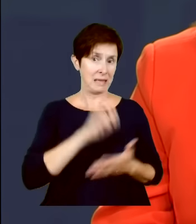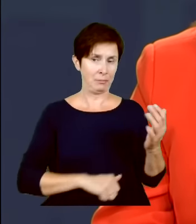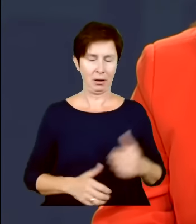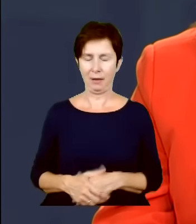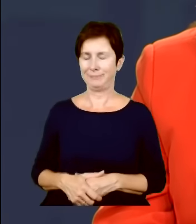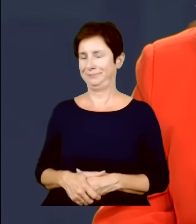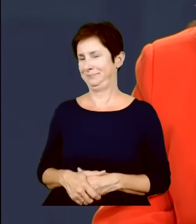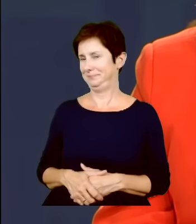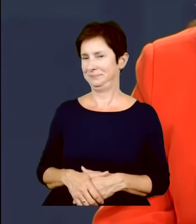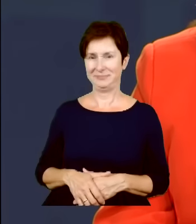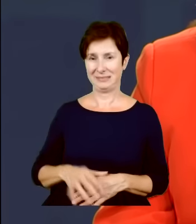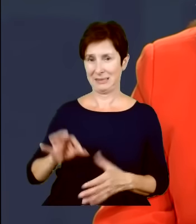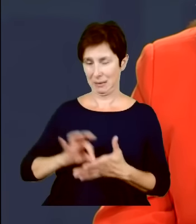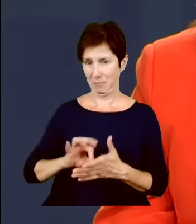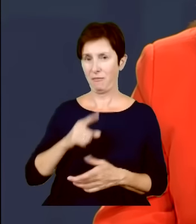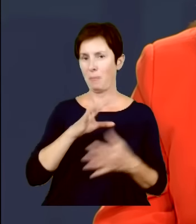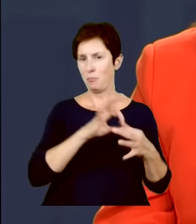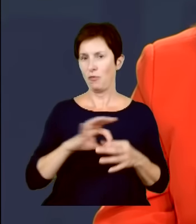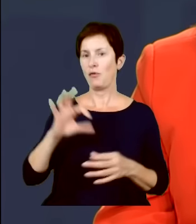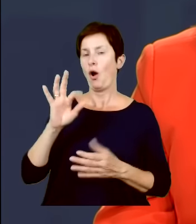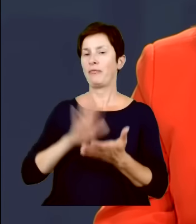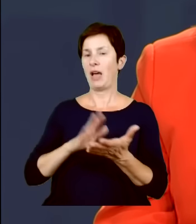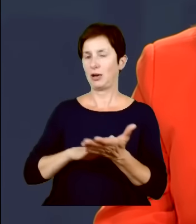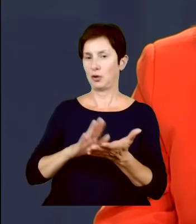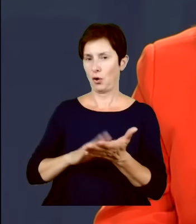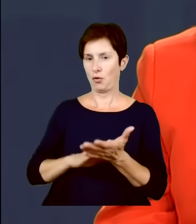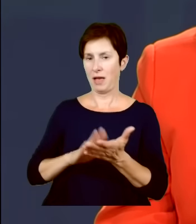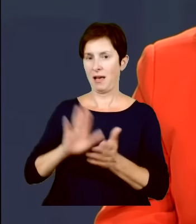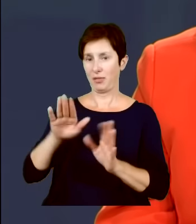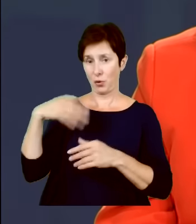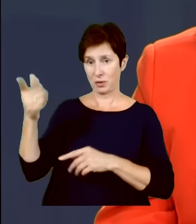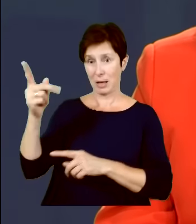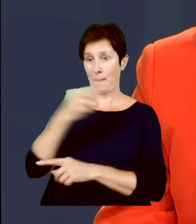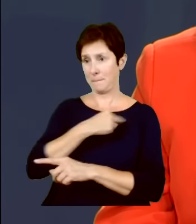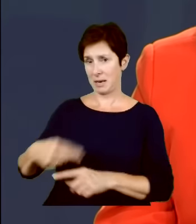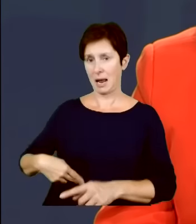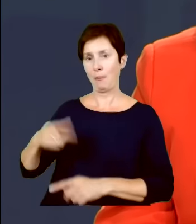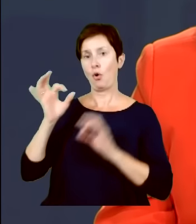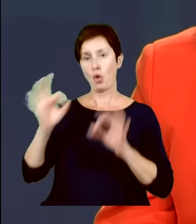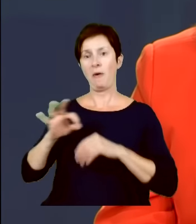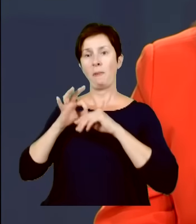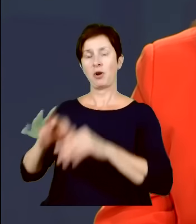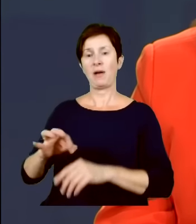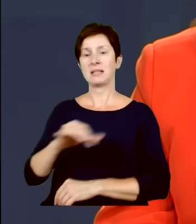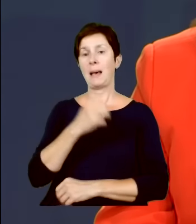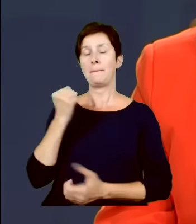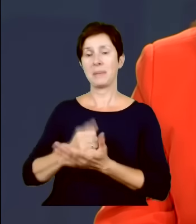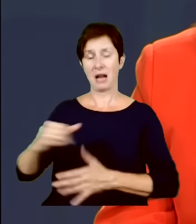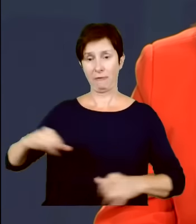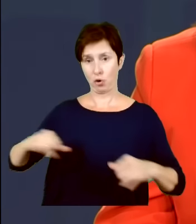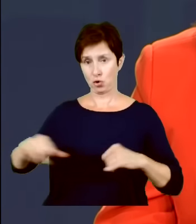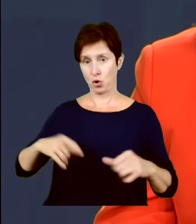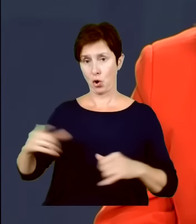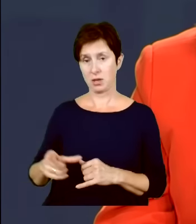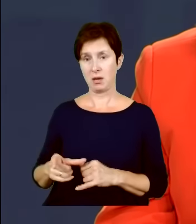nawiązuje do nagrody jaką dostał pan premier za wprowadzanie praworządności w Polsce i za proszę państwa zasługi